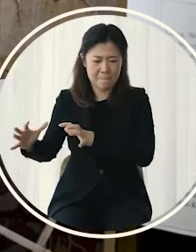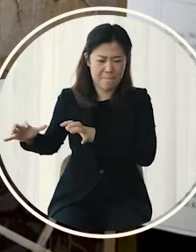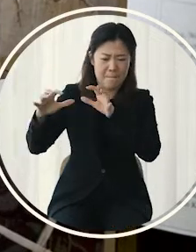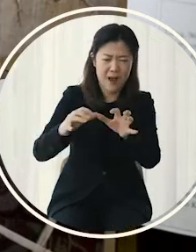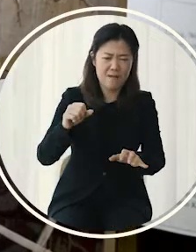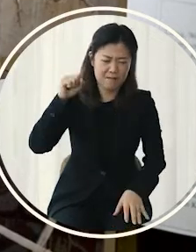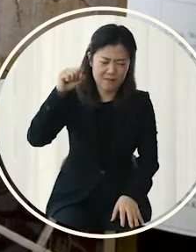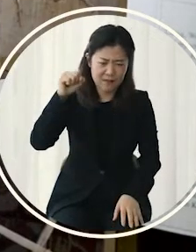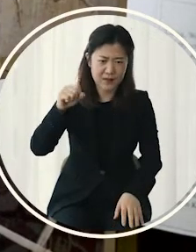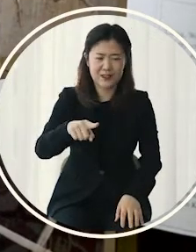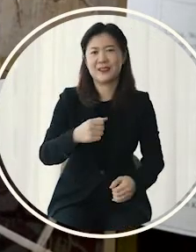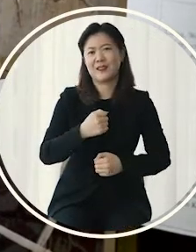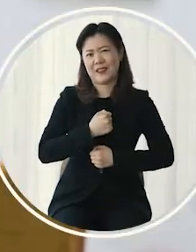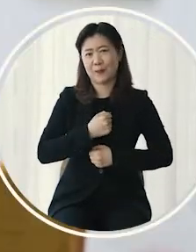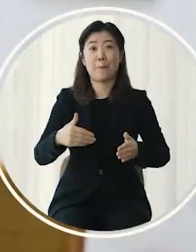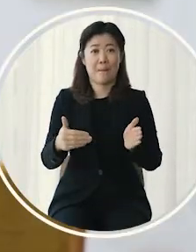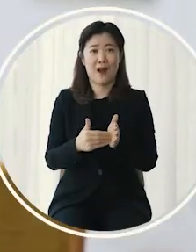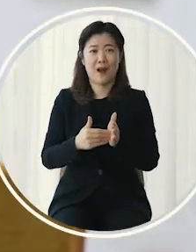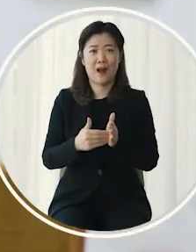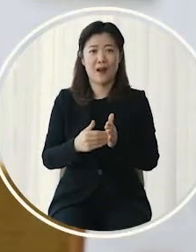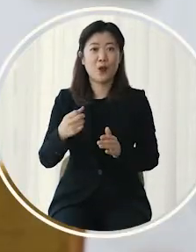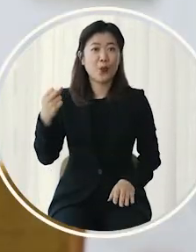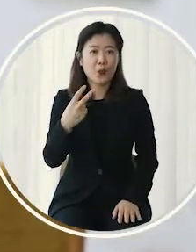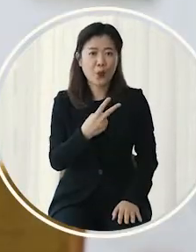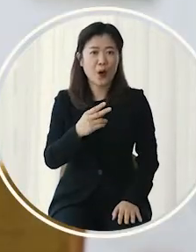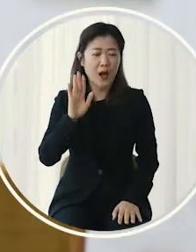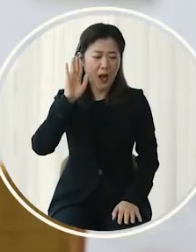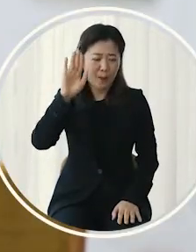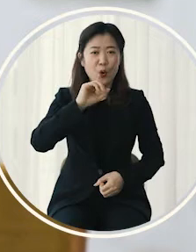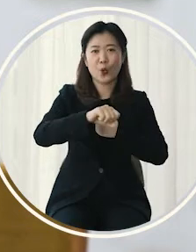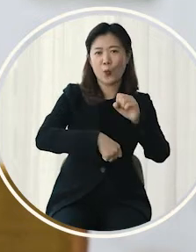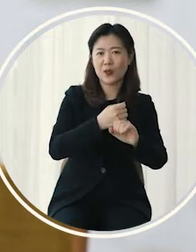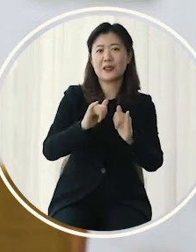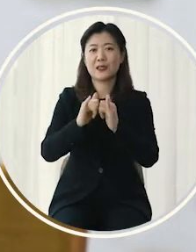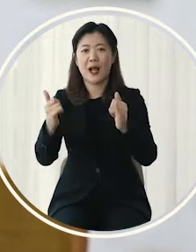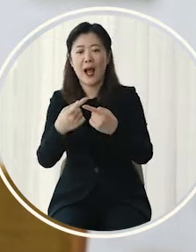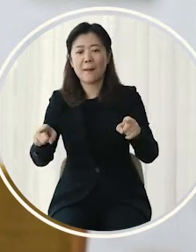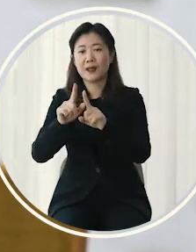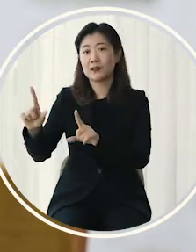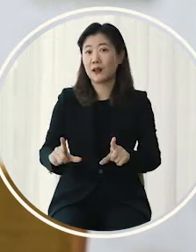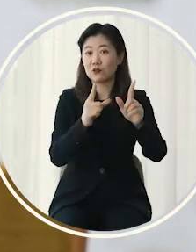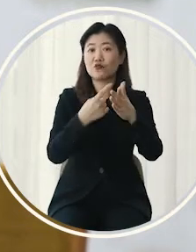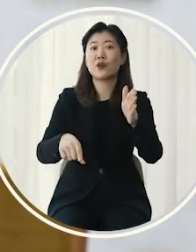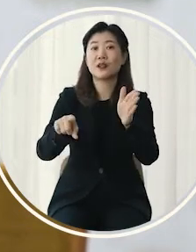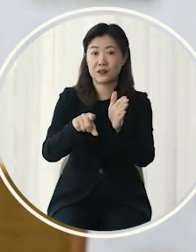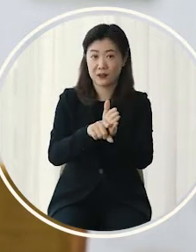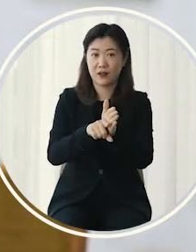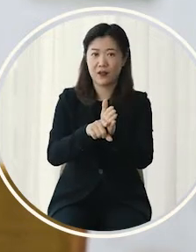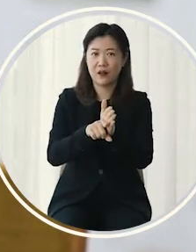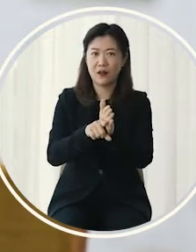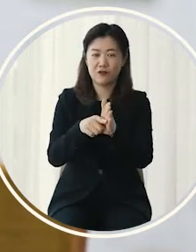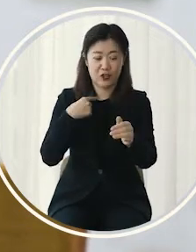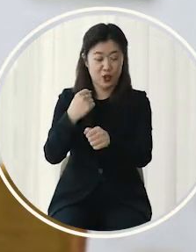지켜낸 일이라고 할 수 있고요. 앞으로도 더 동물과 사람이 공존할 수 있게, 그런 삶을 살 수 있게